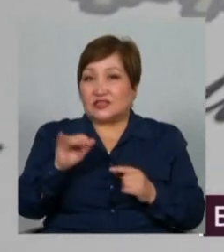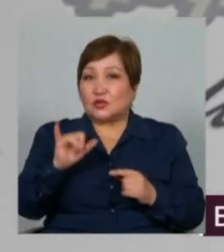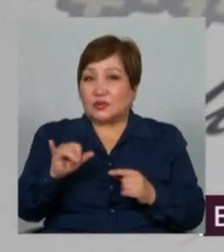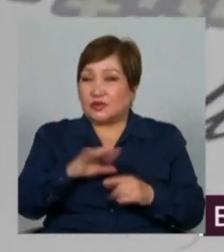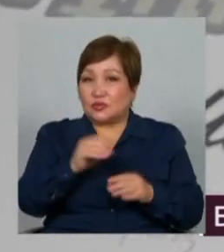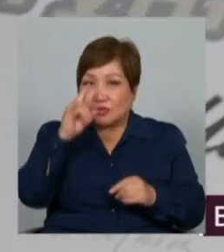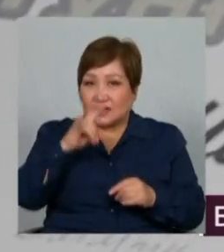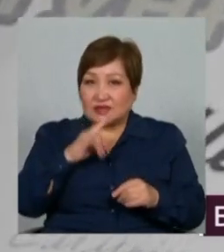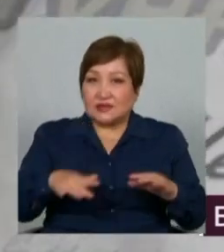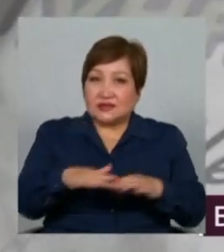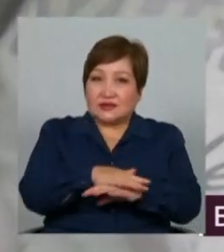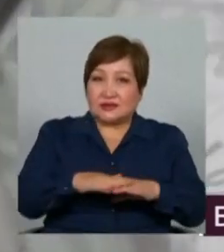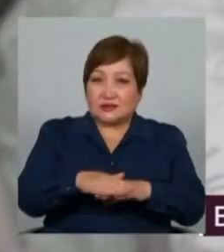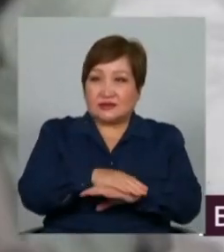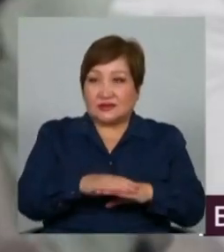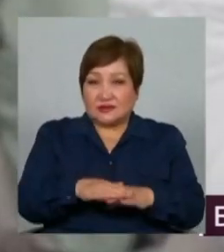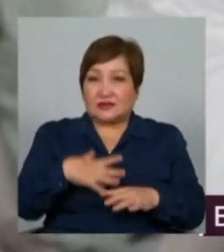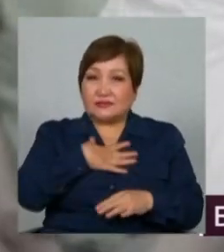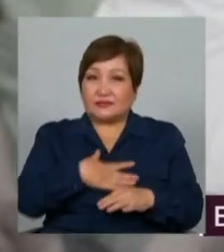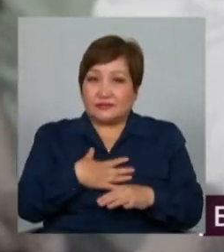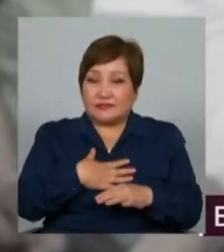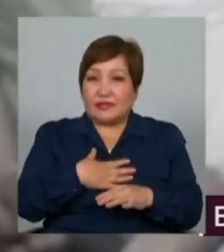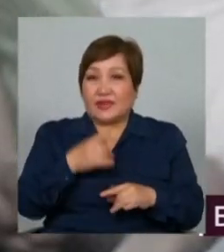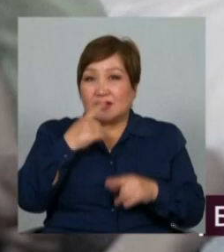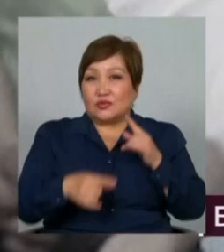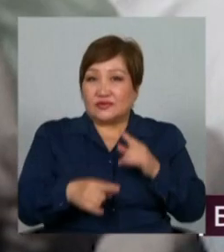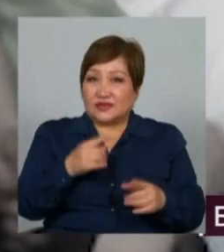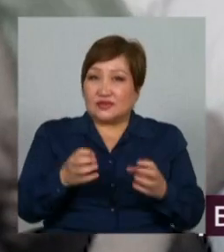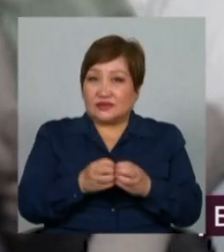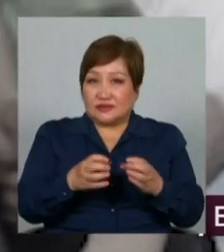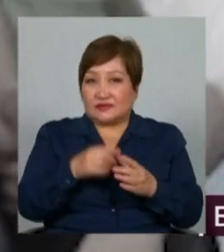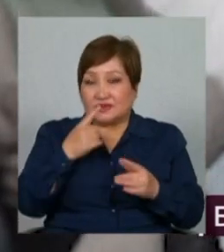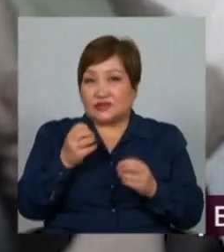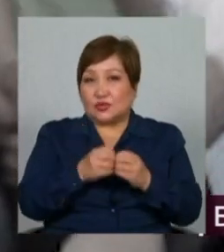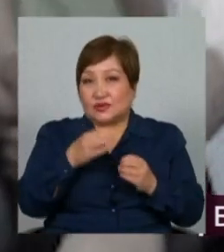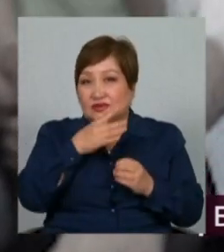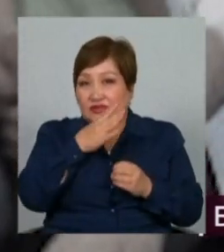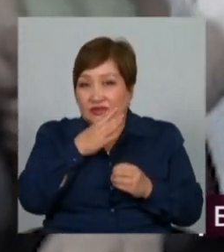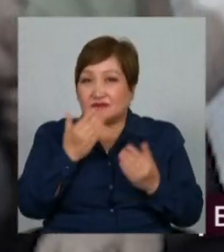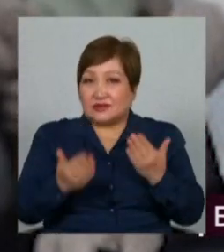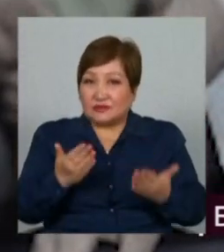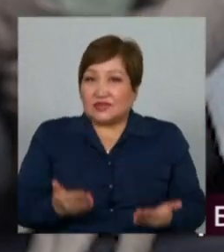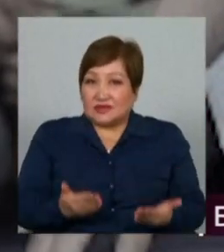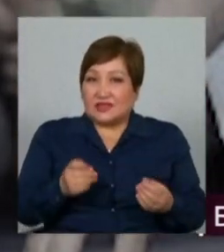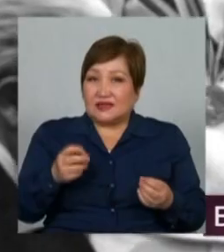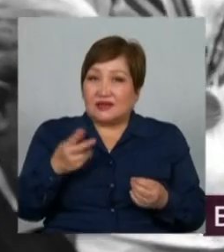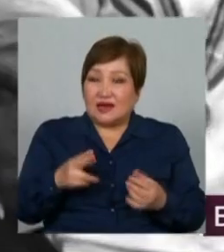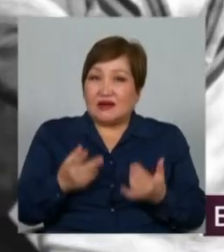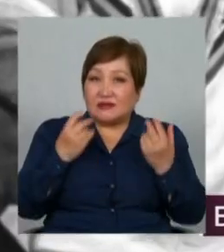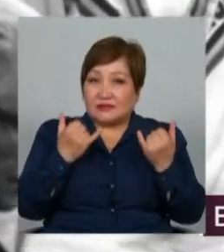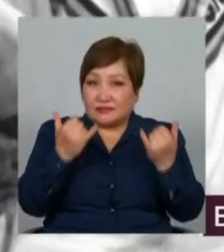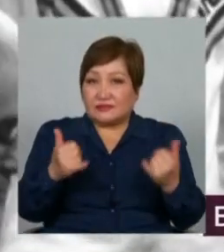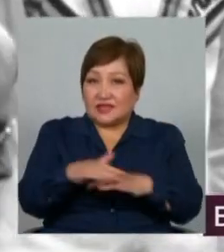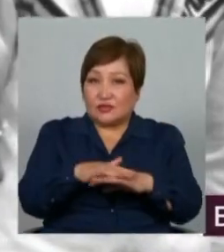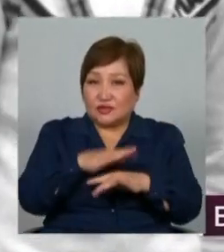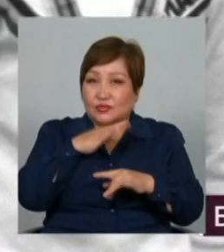елінің қабырғасын қайыстырды. Жақындары әлі де бір 10 жыл өмір сүргенінде, халық игілігі үшін талай істер атқарар еді деп мұңаяды. Грек-рим